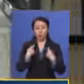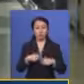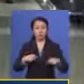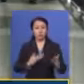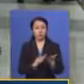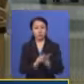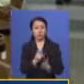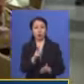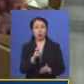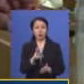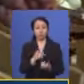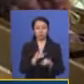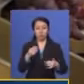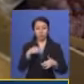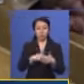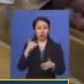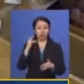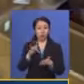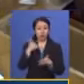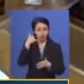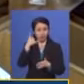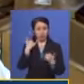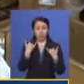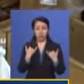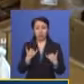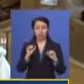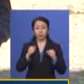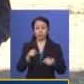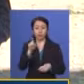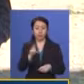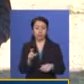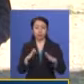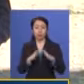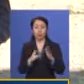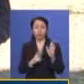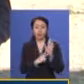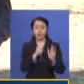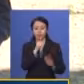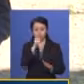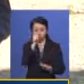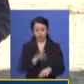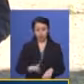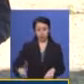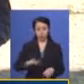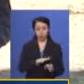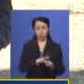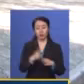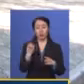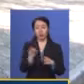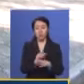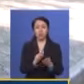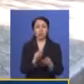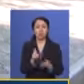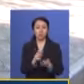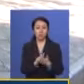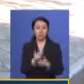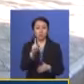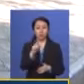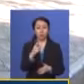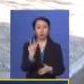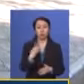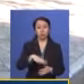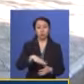коммуналку, пополнить баланс и многое другое сегодня можно, не выходя из дома. За 7 месяцев жители региона совершили безналичные операции на